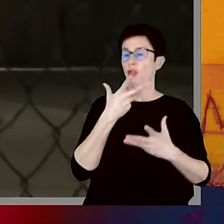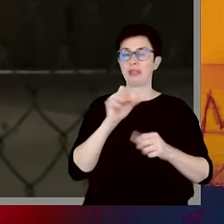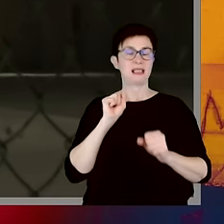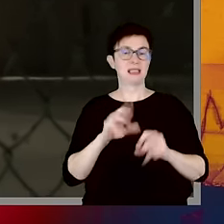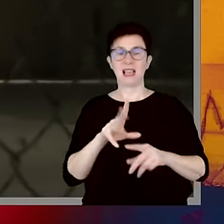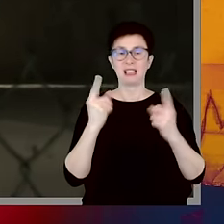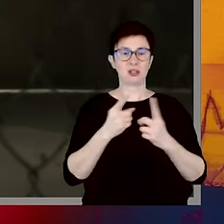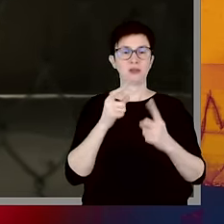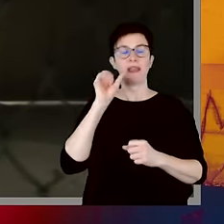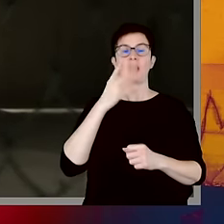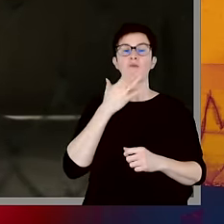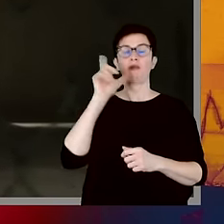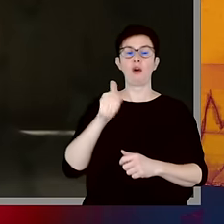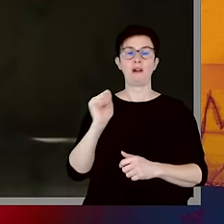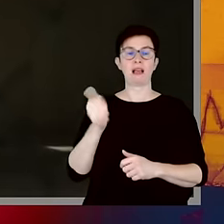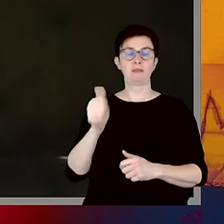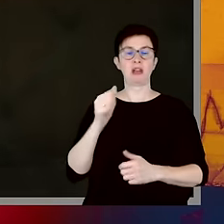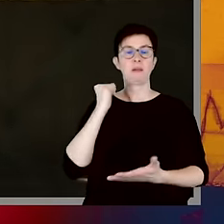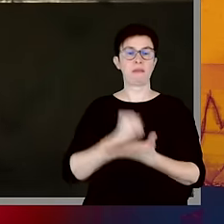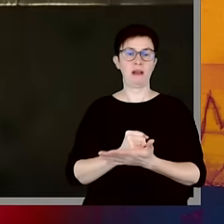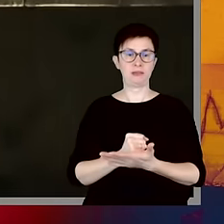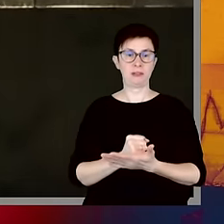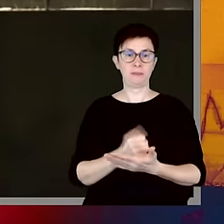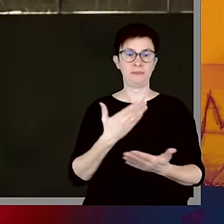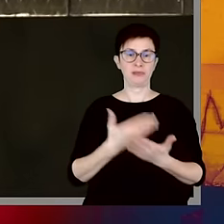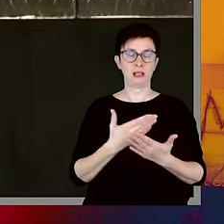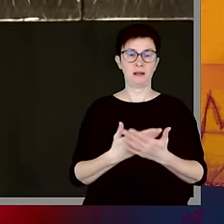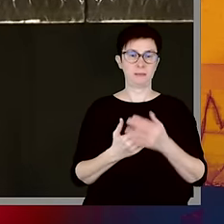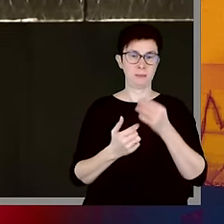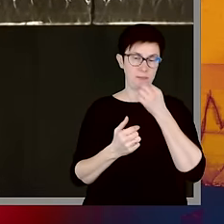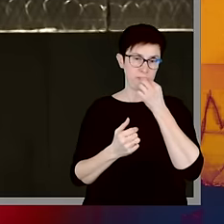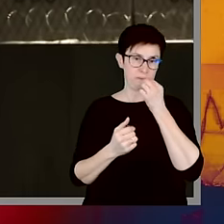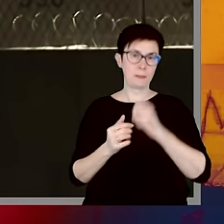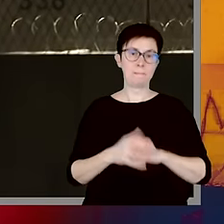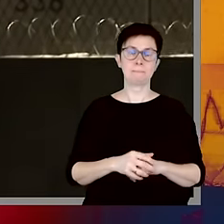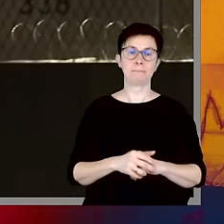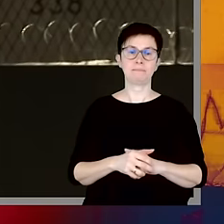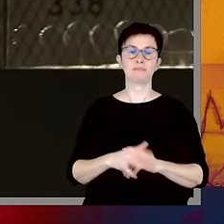eksperci prawni. Dobrze, dlatego też jest to bardzo ważna kwestia. Dzisiejsza opozycja zareaguje